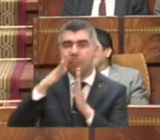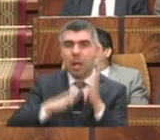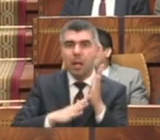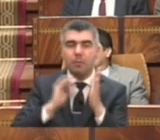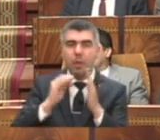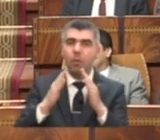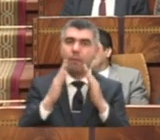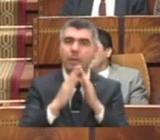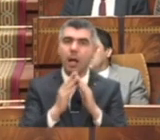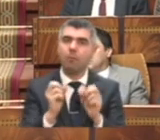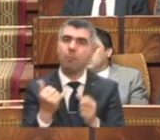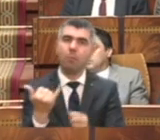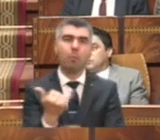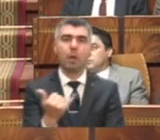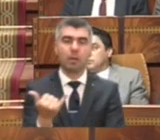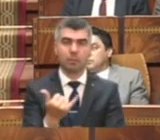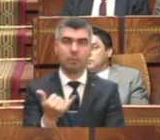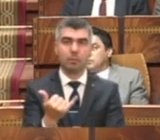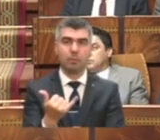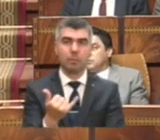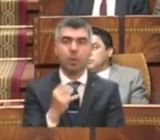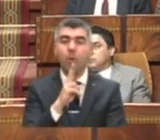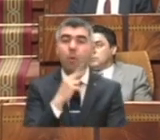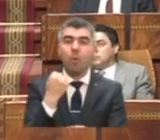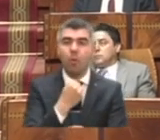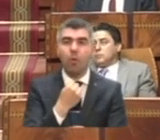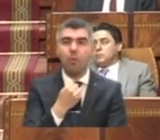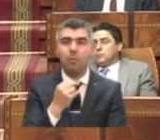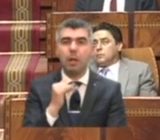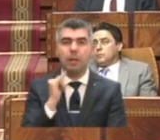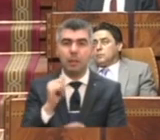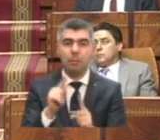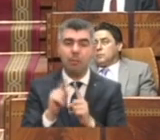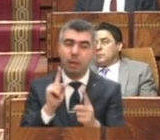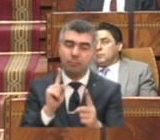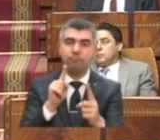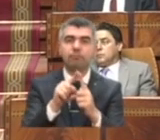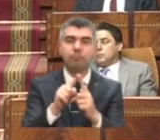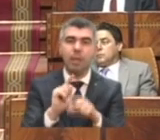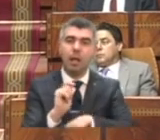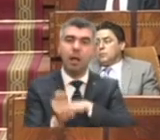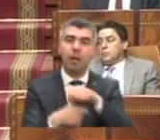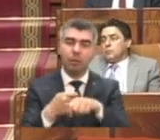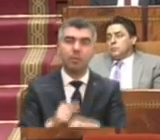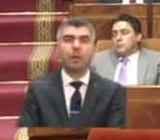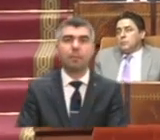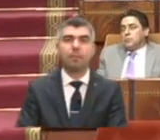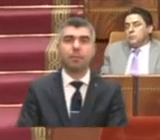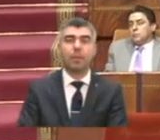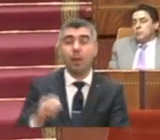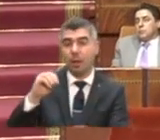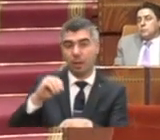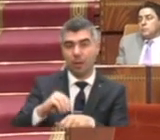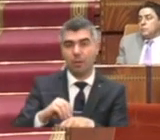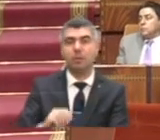كذلك الحكومه ما عمرها دارت شي عرض سكني موجه للعالم القروي. تحجج كذلك بانه